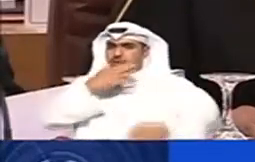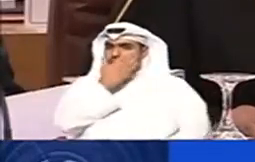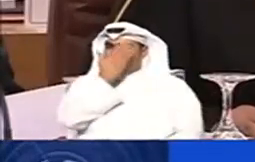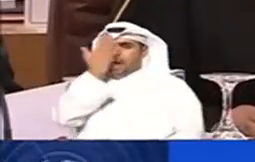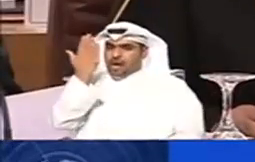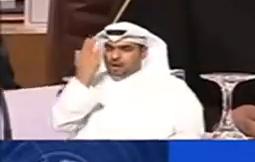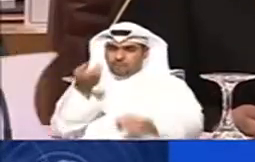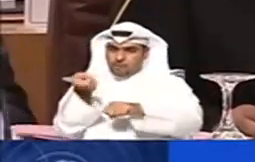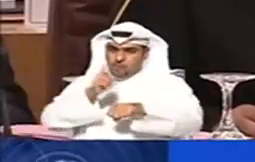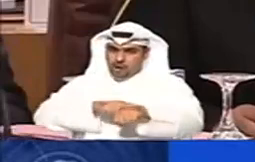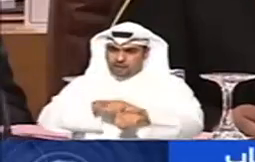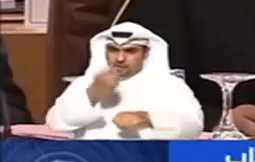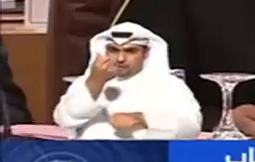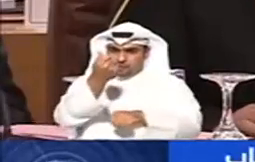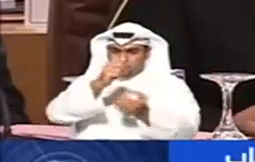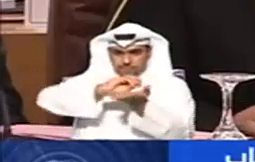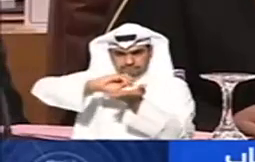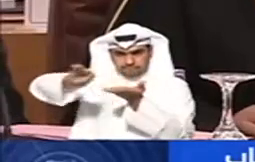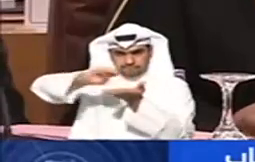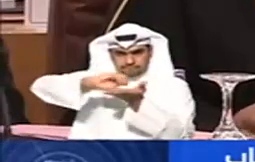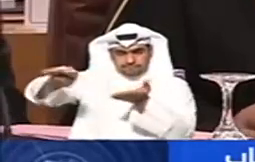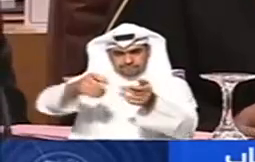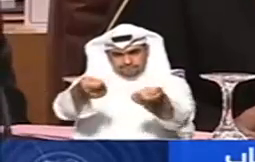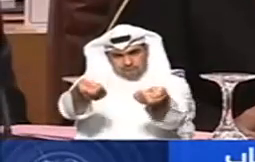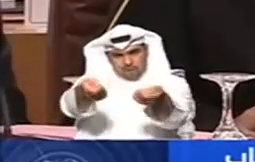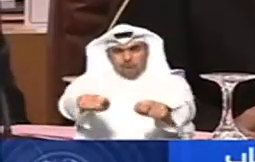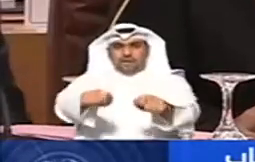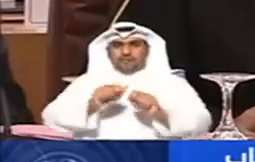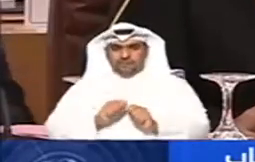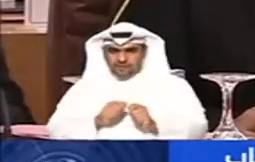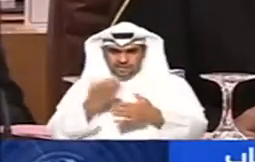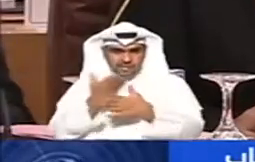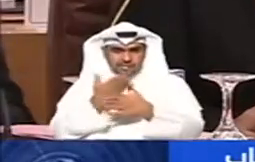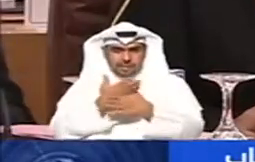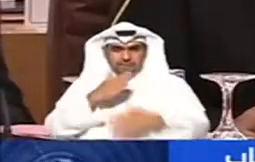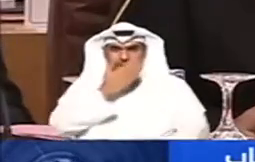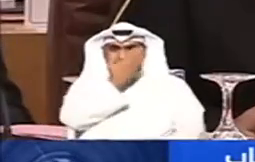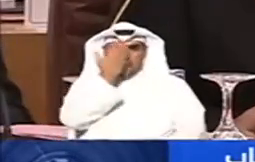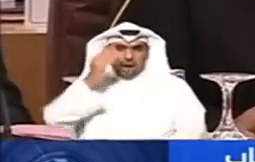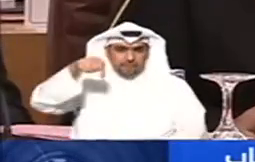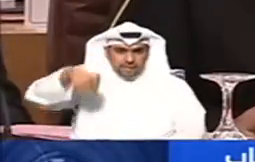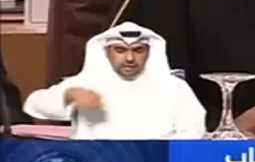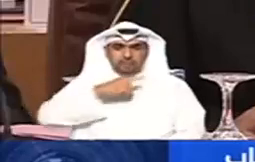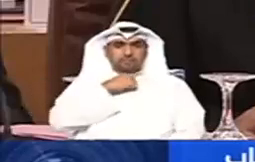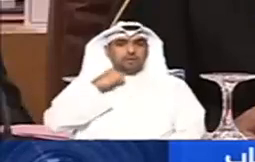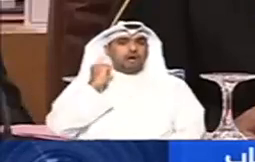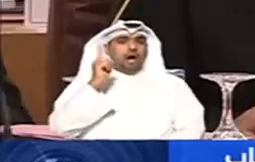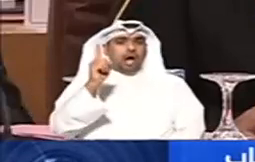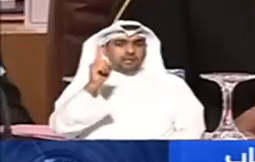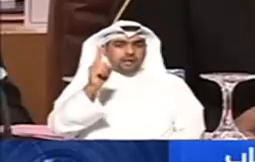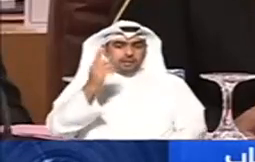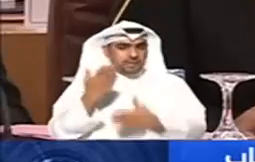جذوره على جميع المستويات، لما بات يشكله من تحد خطر ومتزايد في استهداف